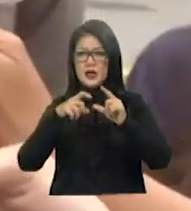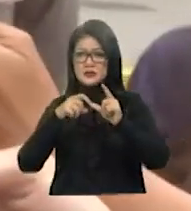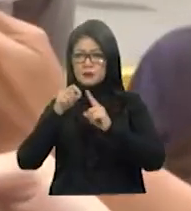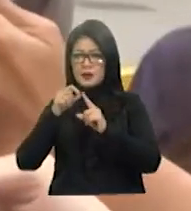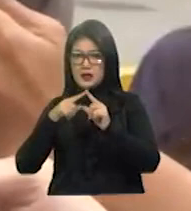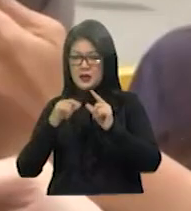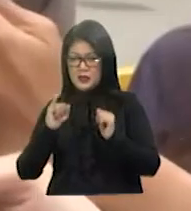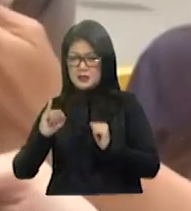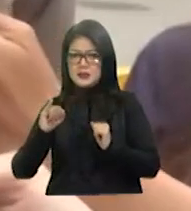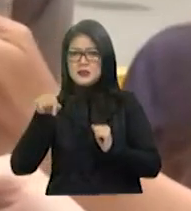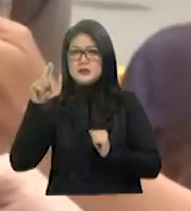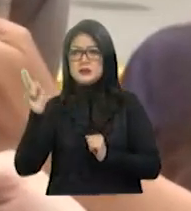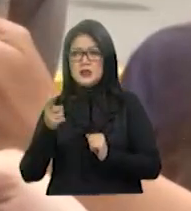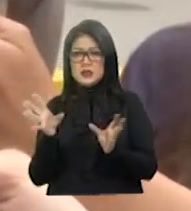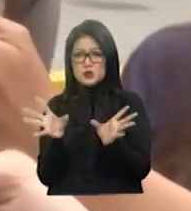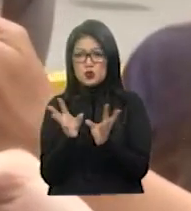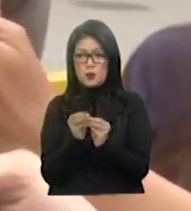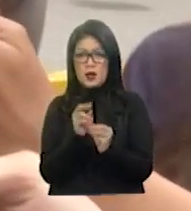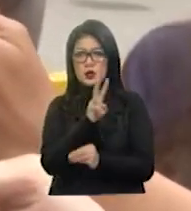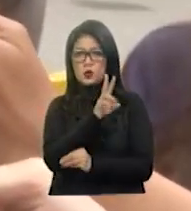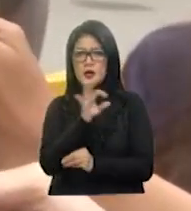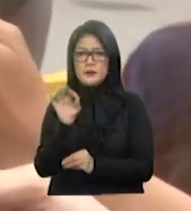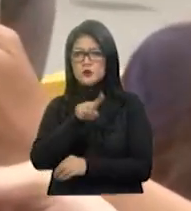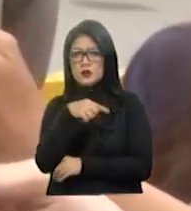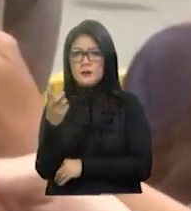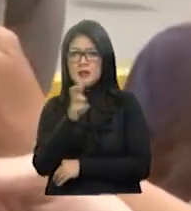prediksi kami sekitar 2000-3000 masa